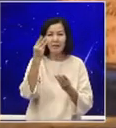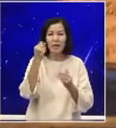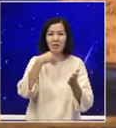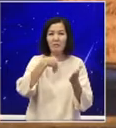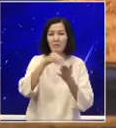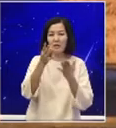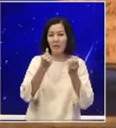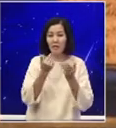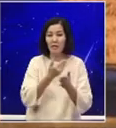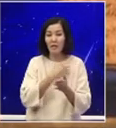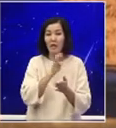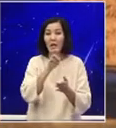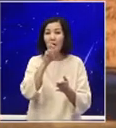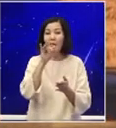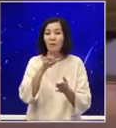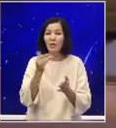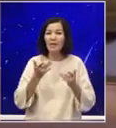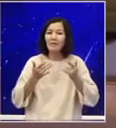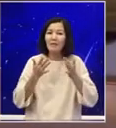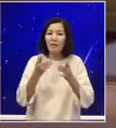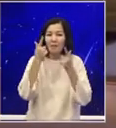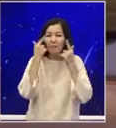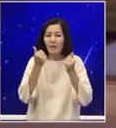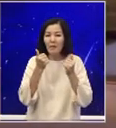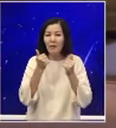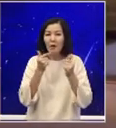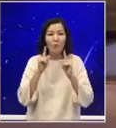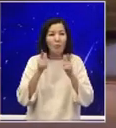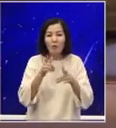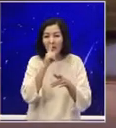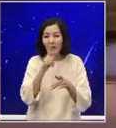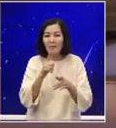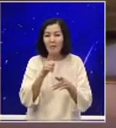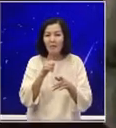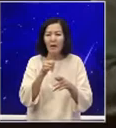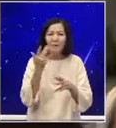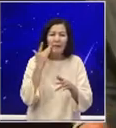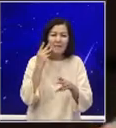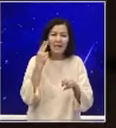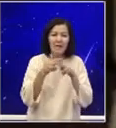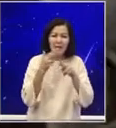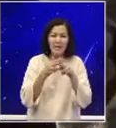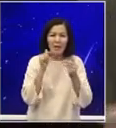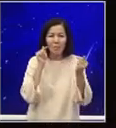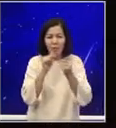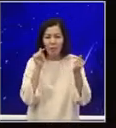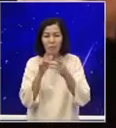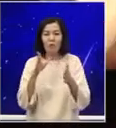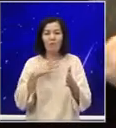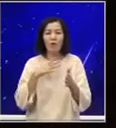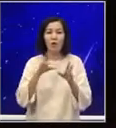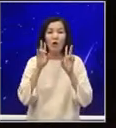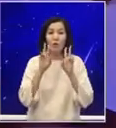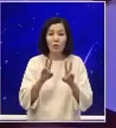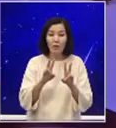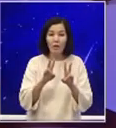келеді. Әбу Насырдың талабын біле тұра, оны мойындағысы келмейді. Жолын кесу үшін бар айласын жасайды. Алдымен